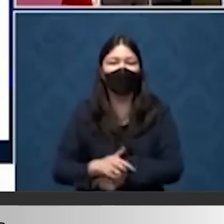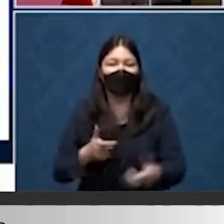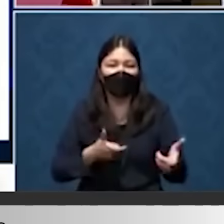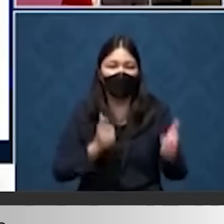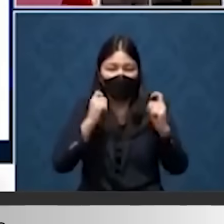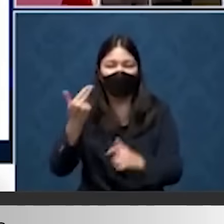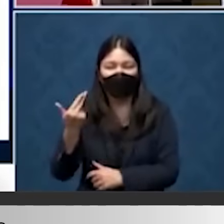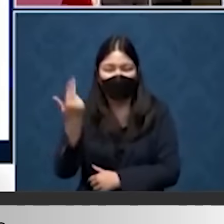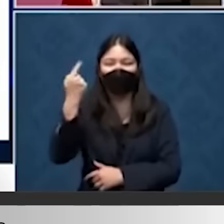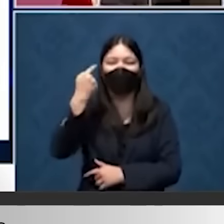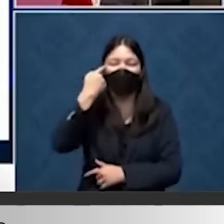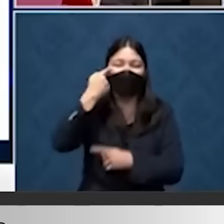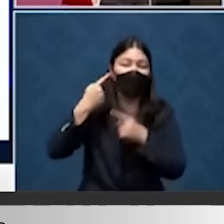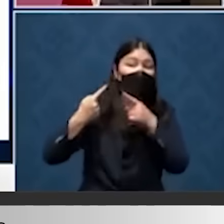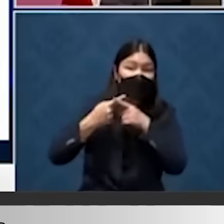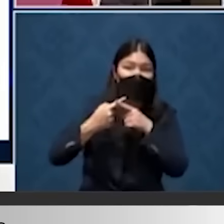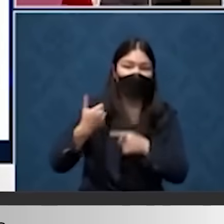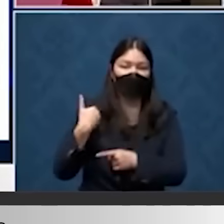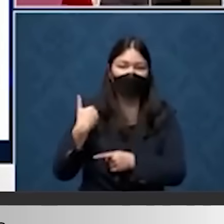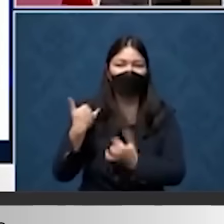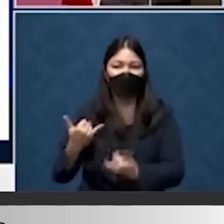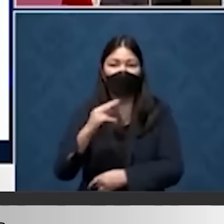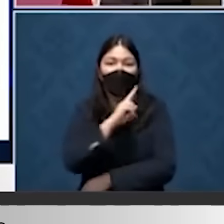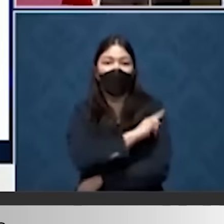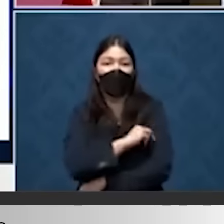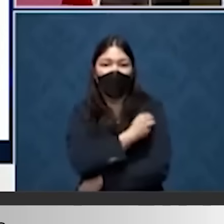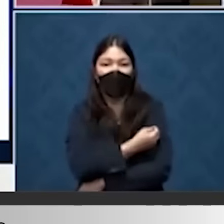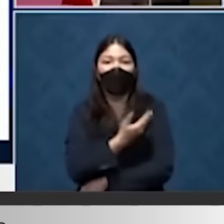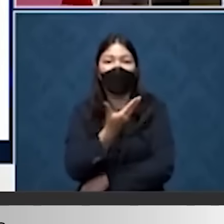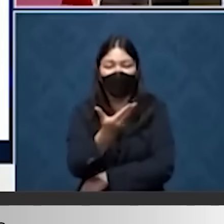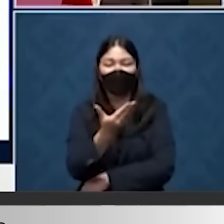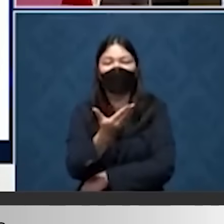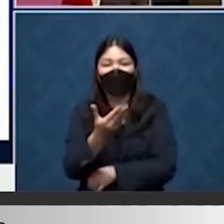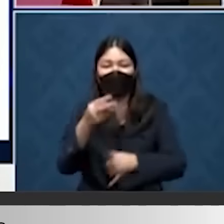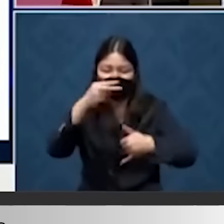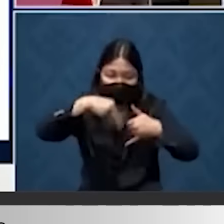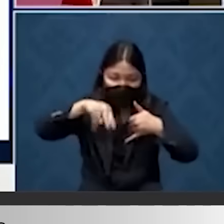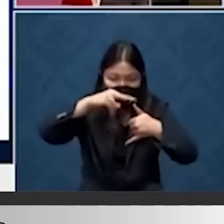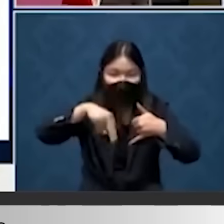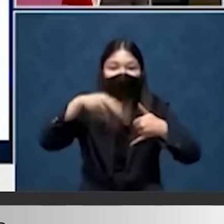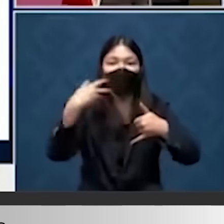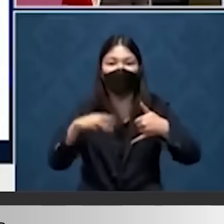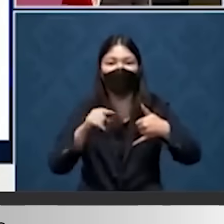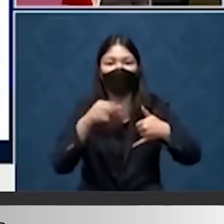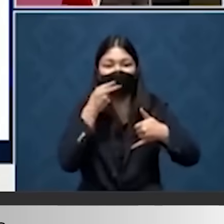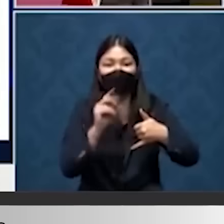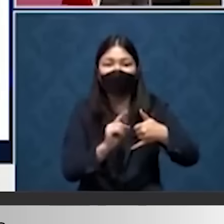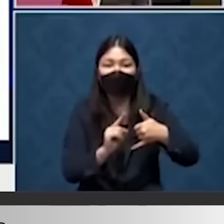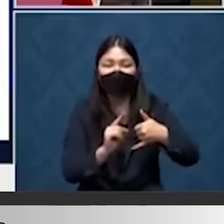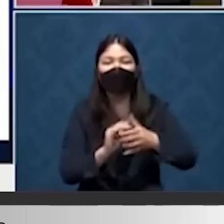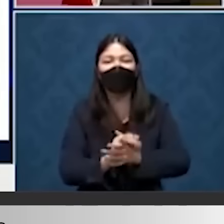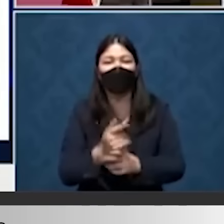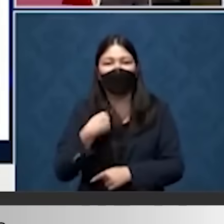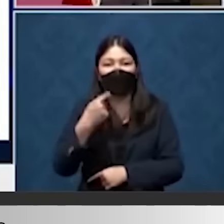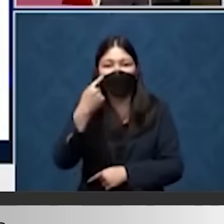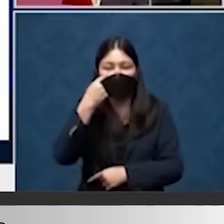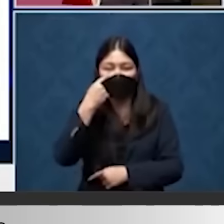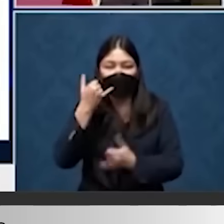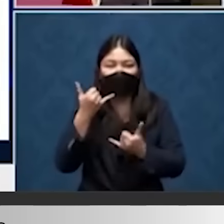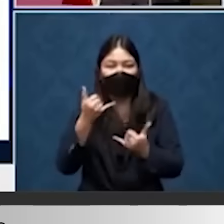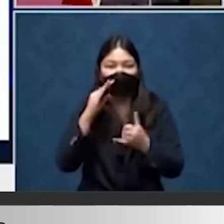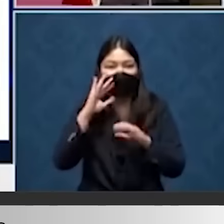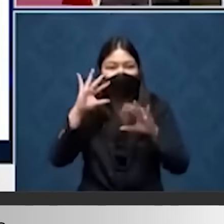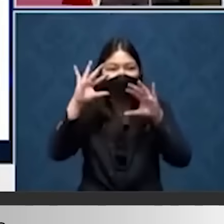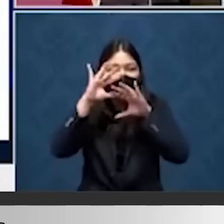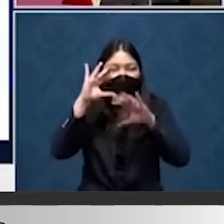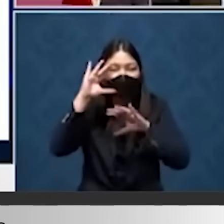จนบาดเจ็บสาหัสซึ่งคุณหมอทศพรเสรีลักษณ์ได้เข้าไปเยี่ยมอาการที่โรงพยาบาลพบว่าการมองเห็นณวันนี้เท่ากับ